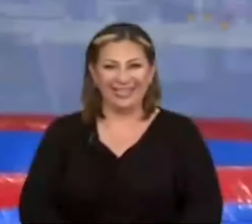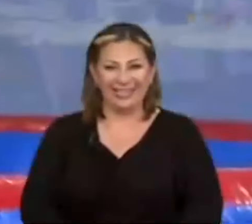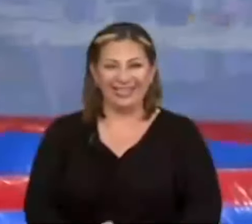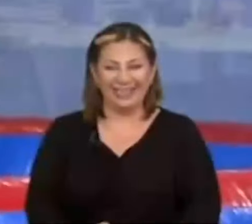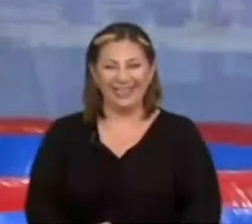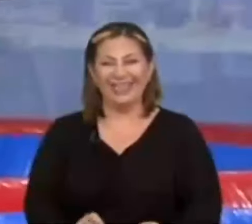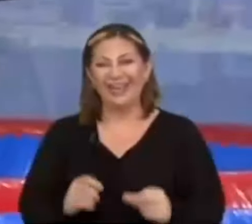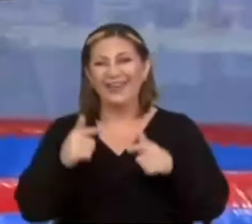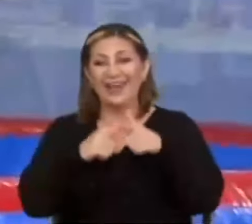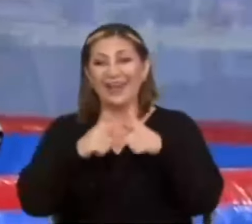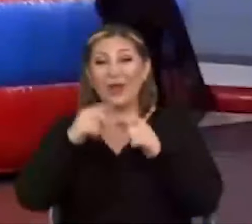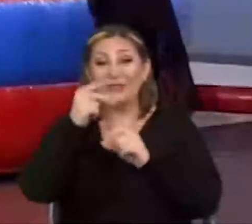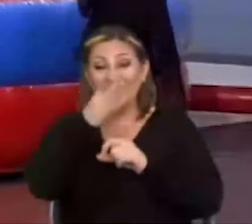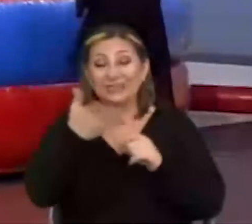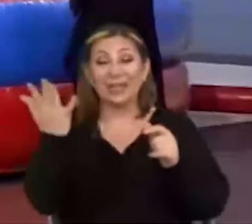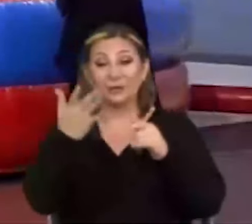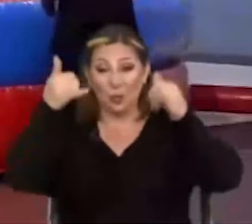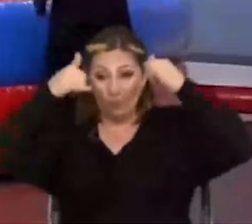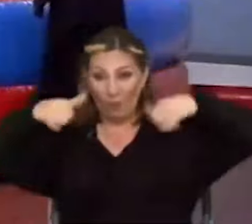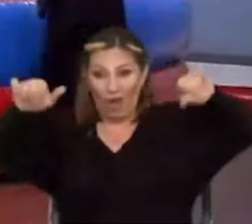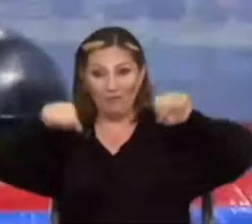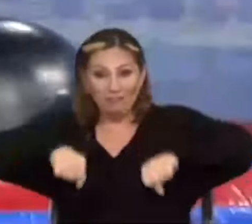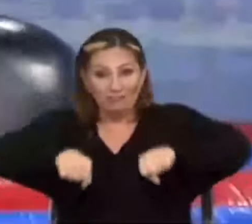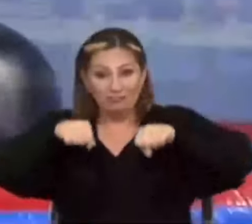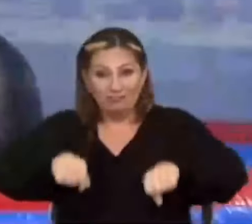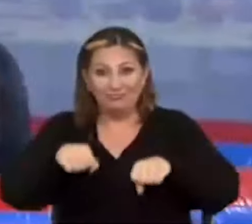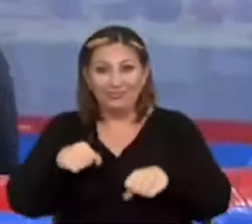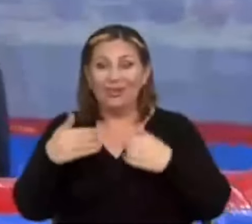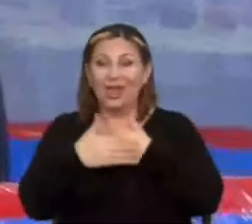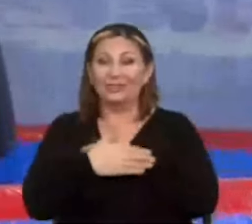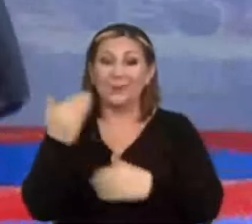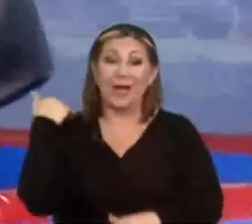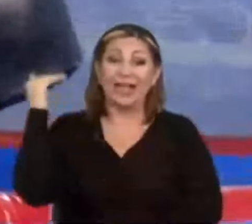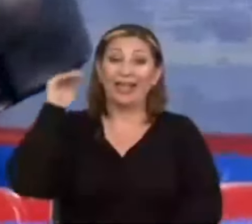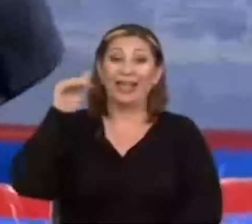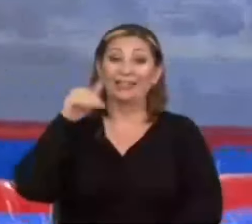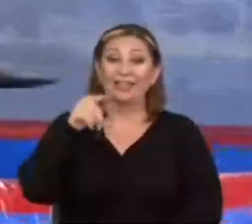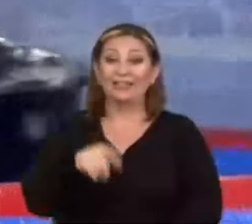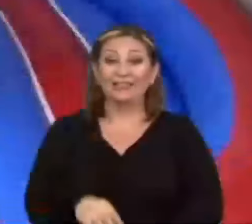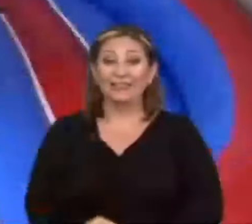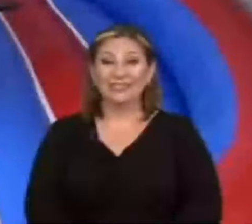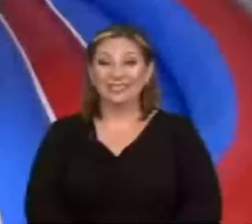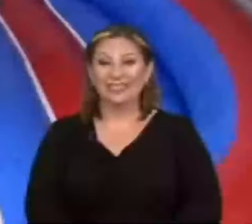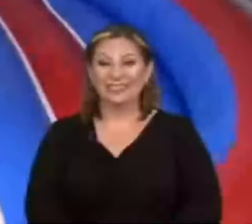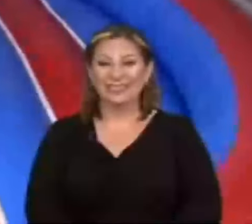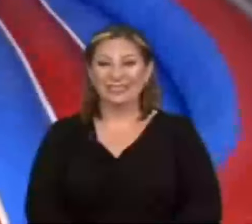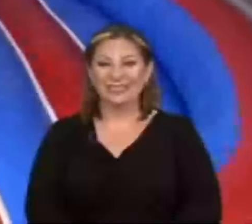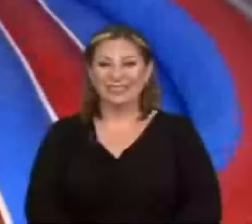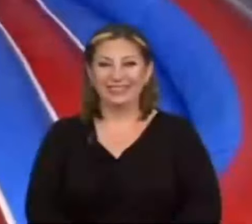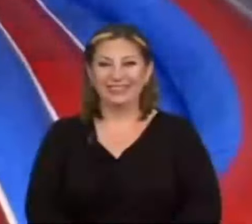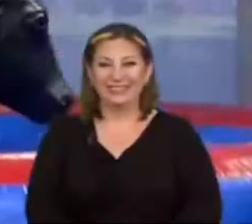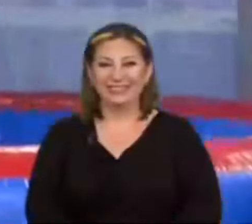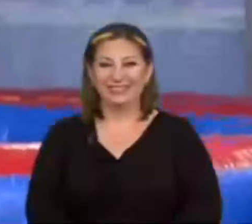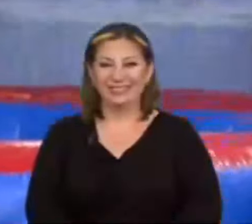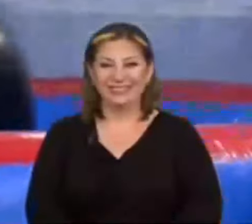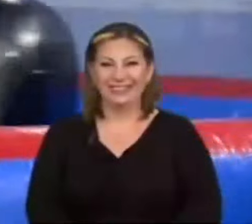Aslan. Faik Öztürk'ün uzmanlığı daha çok rodeo üzerineydi. Akşama geleceğim, akşama geleceğim. Yok